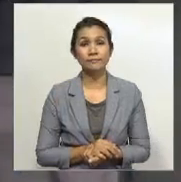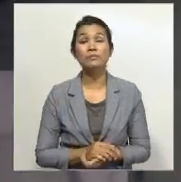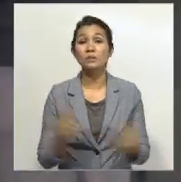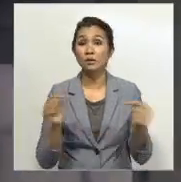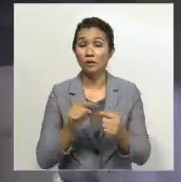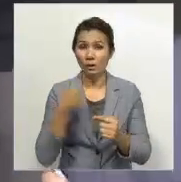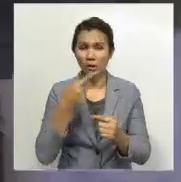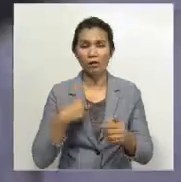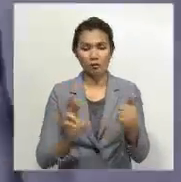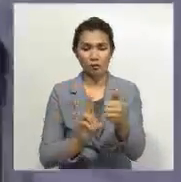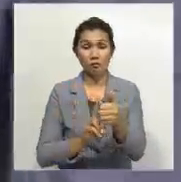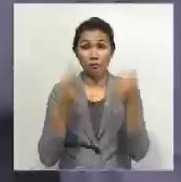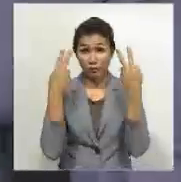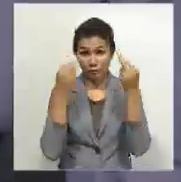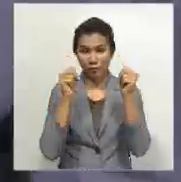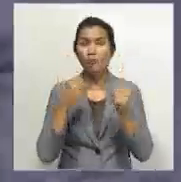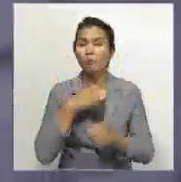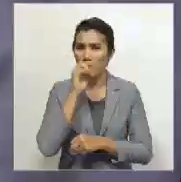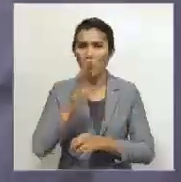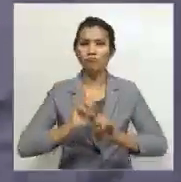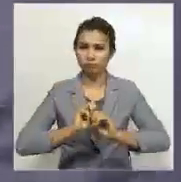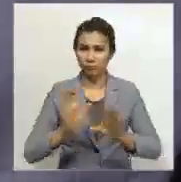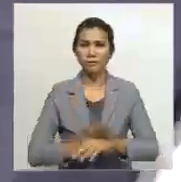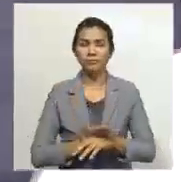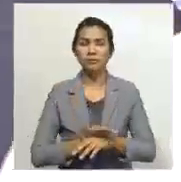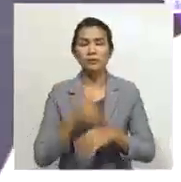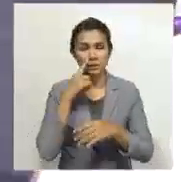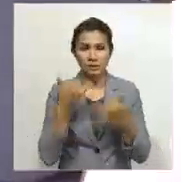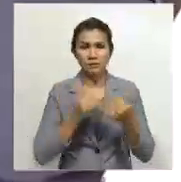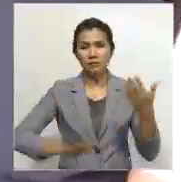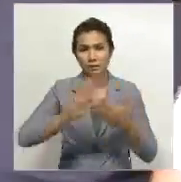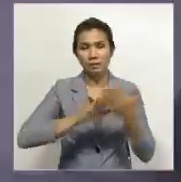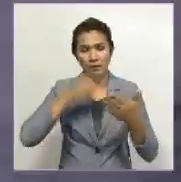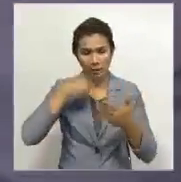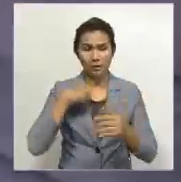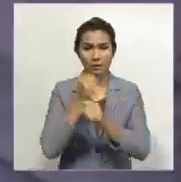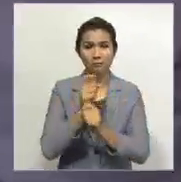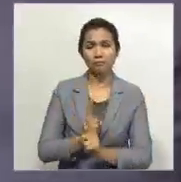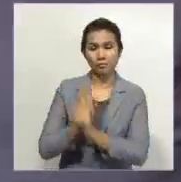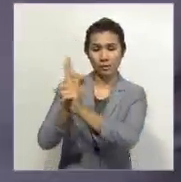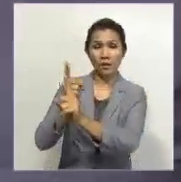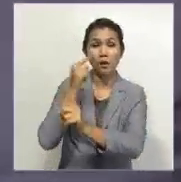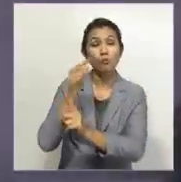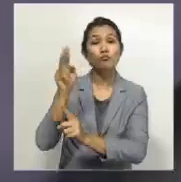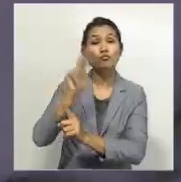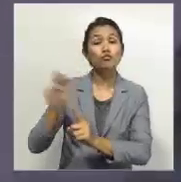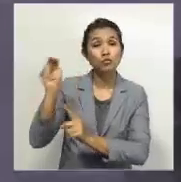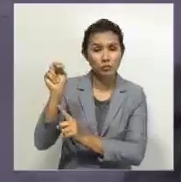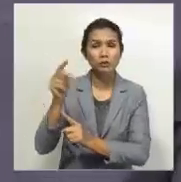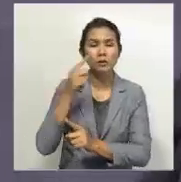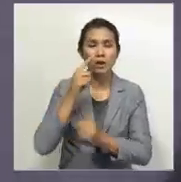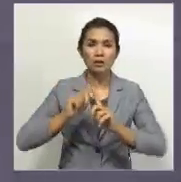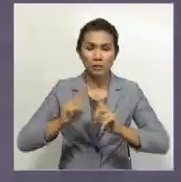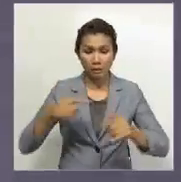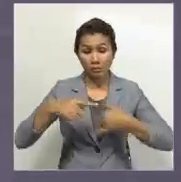ด้านนายวิษณุเครืองามรองนายกรัฐมนตรียืนยันประเทศไทยก็พยายามที่จะดำเนินการตามข้อกำหนดของสหประชาชาตินะคะแต่โทษประหาร